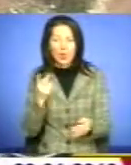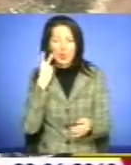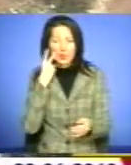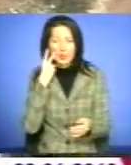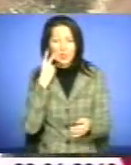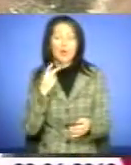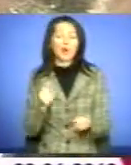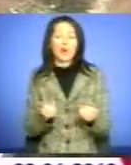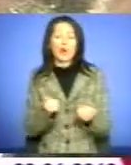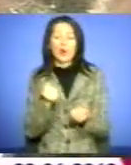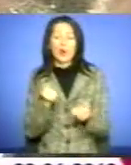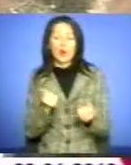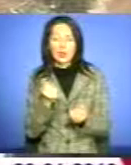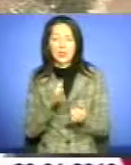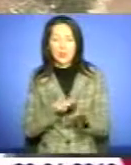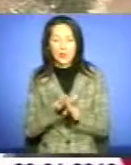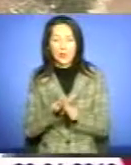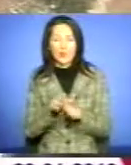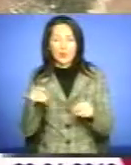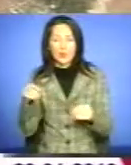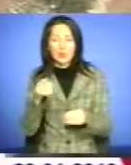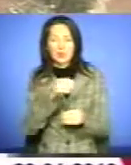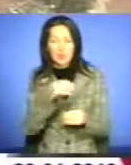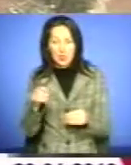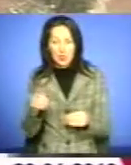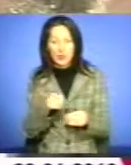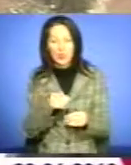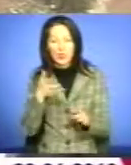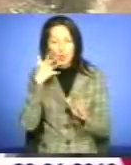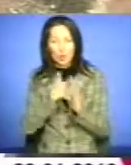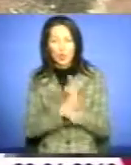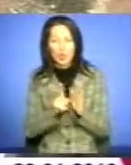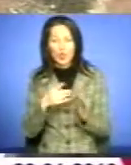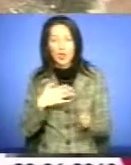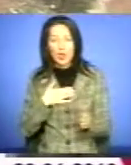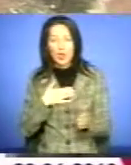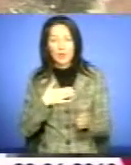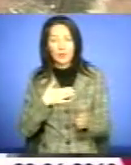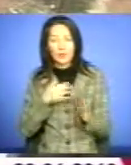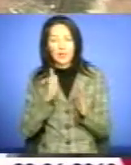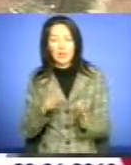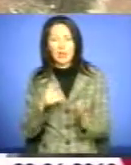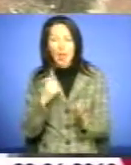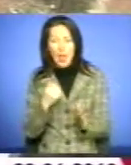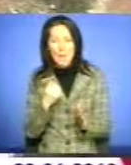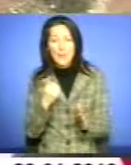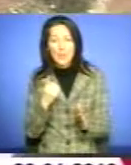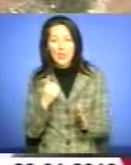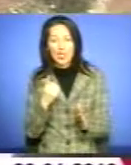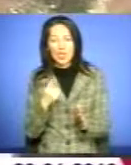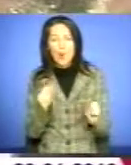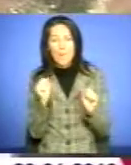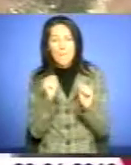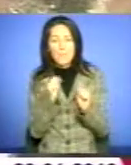наповнені сольовою сумішу. І зрозуміло, що ми тільки перші йдуть